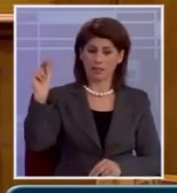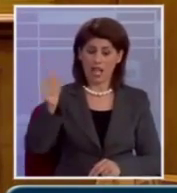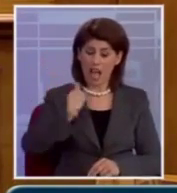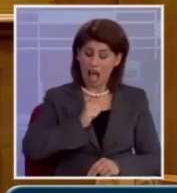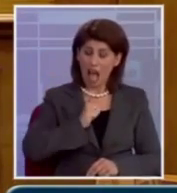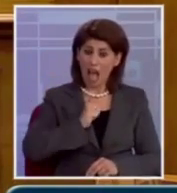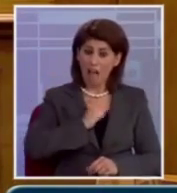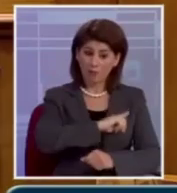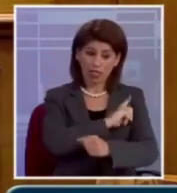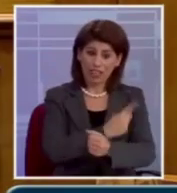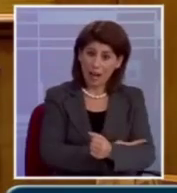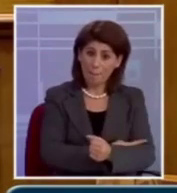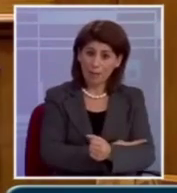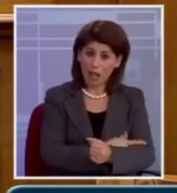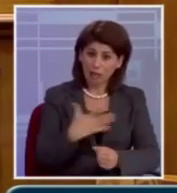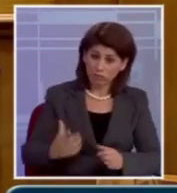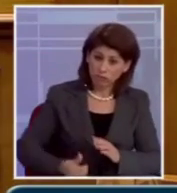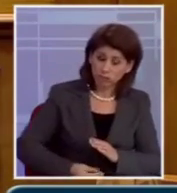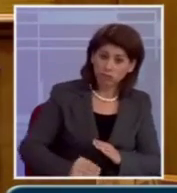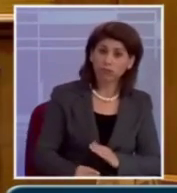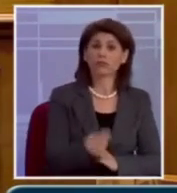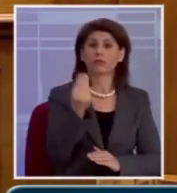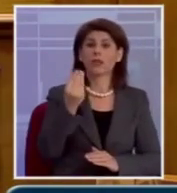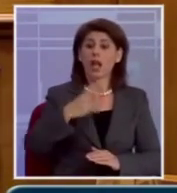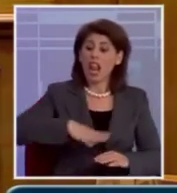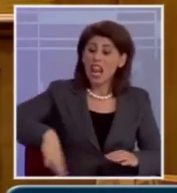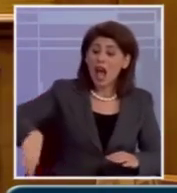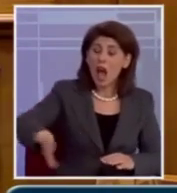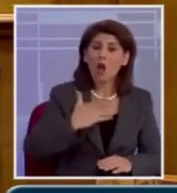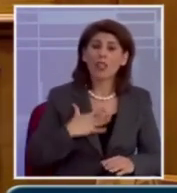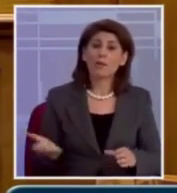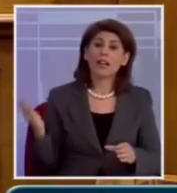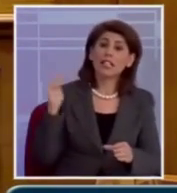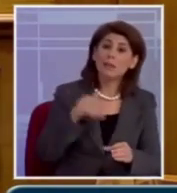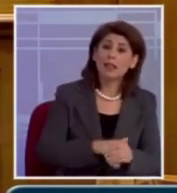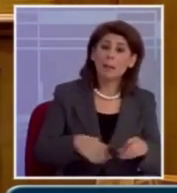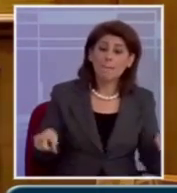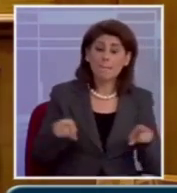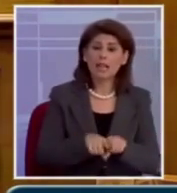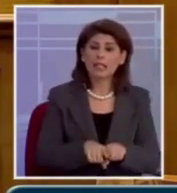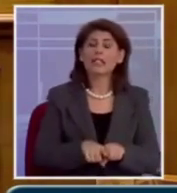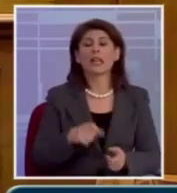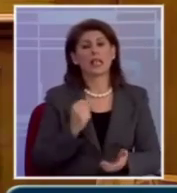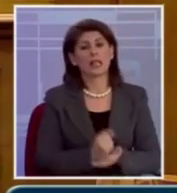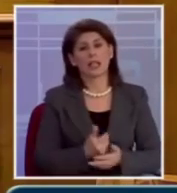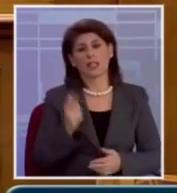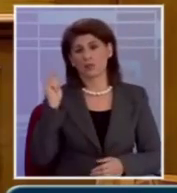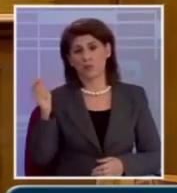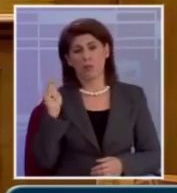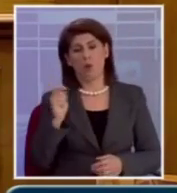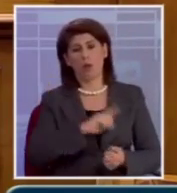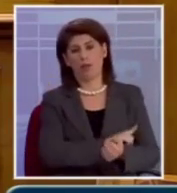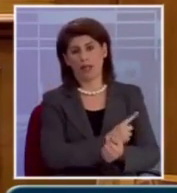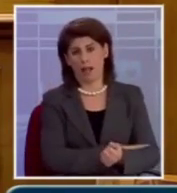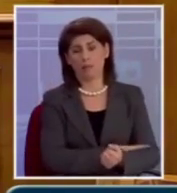πάρουμε. Εμείς και το λαό θέλουμε να συμμετάσχει, να είναι μαζί μας, και τις πολιτικές